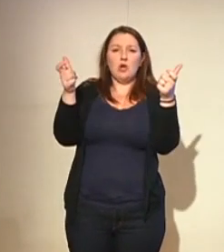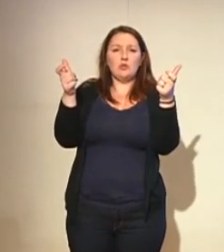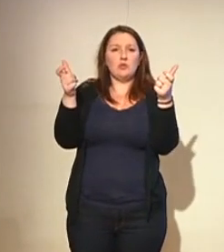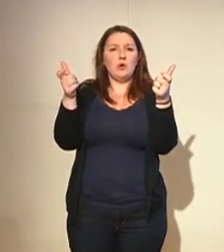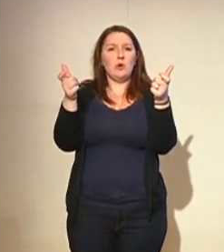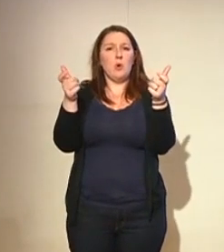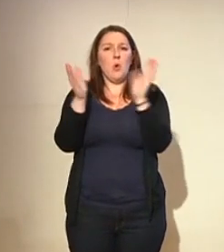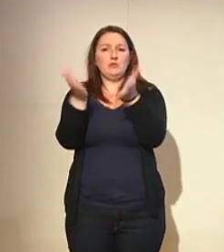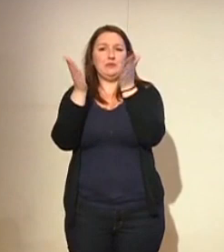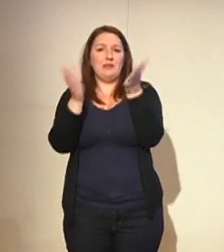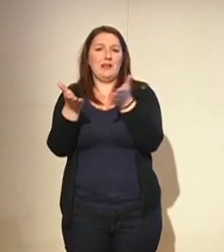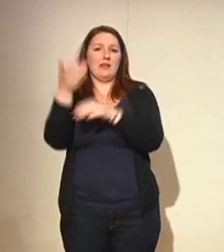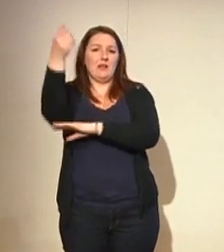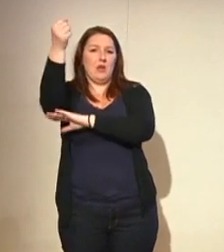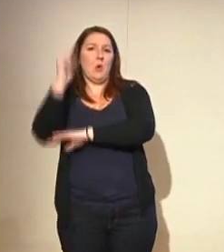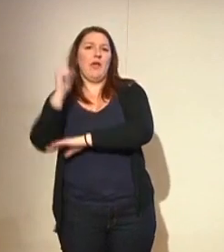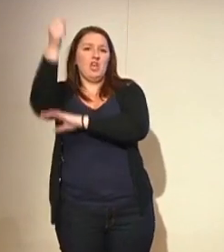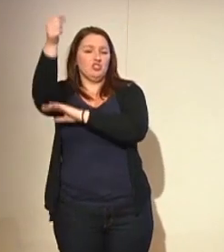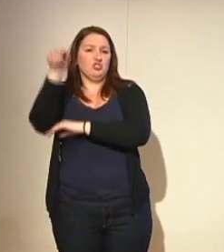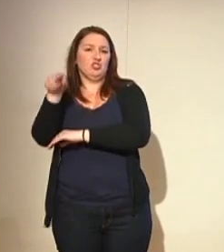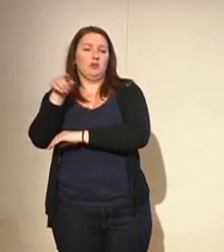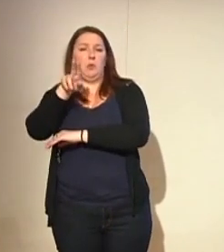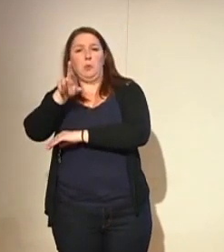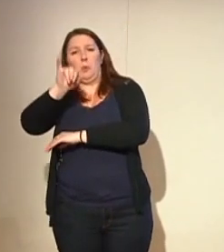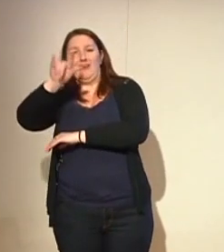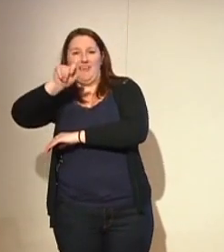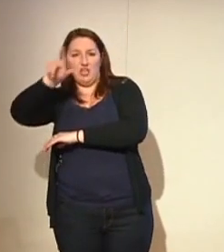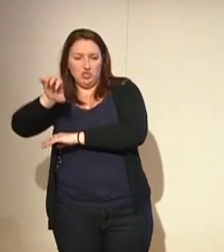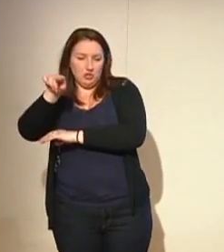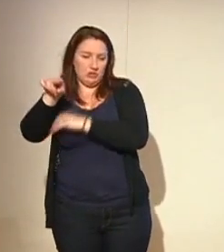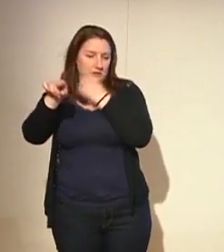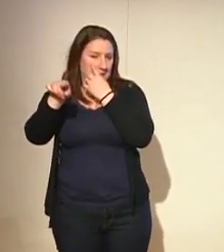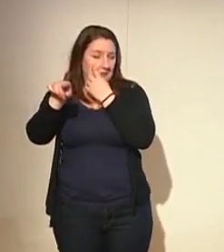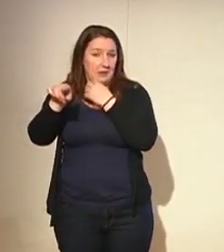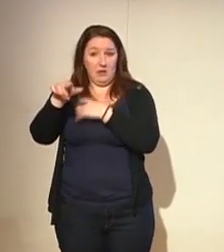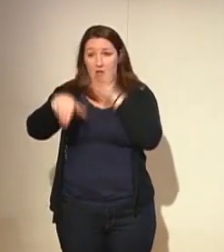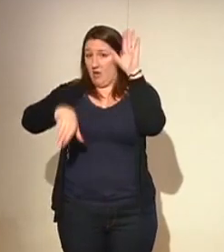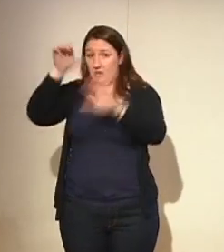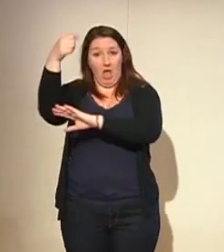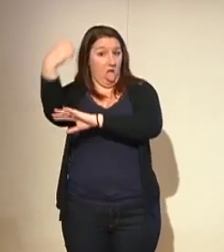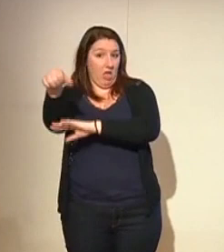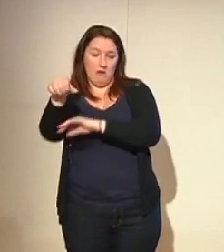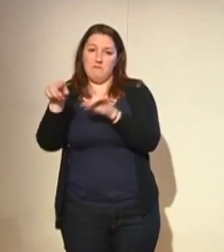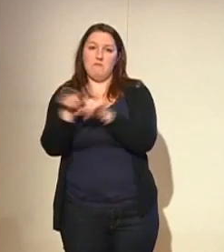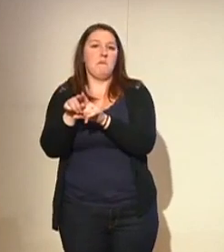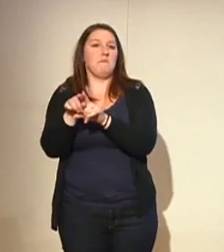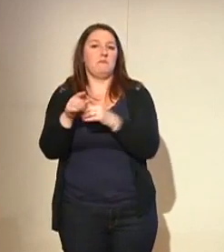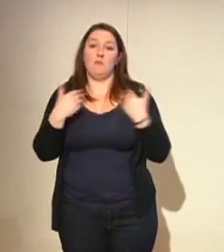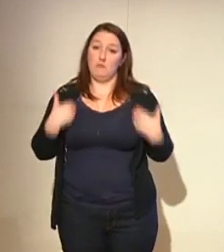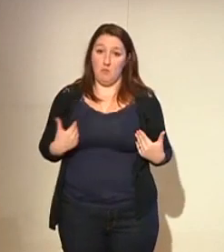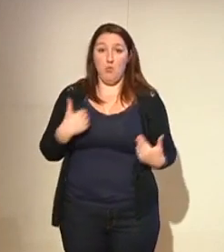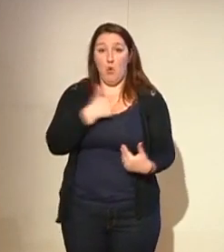rhumatologique du rage il y a également un seul candidat c'est